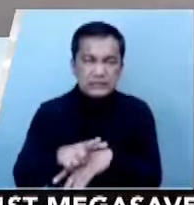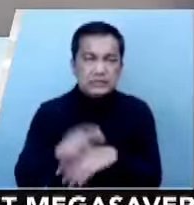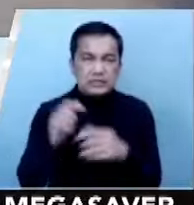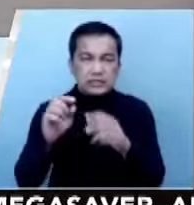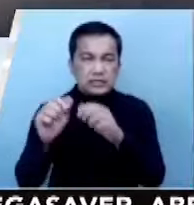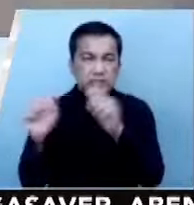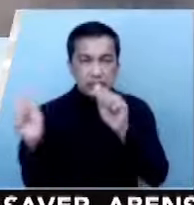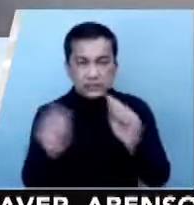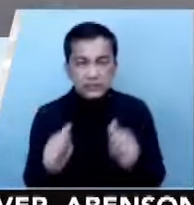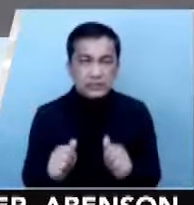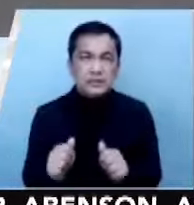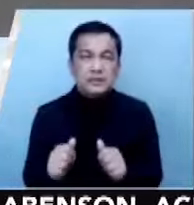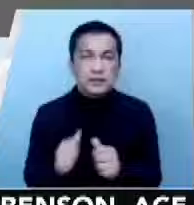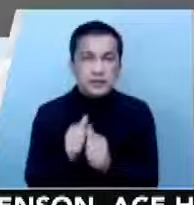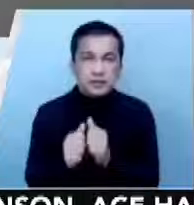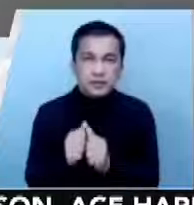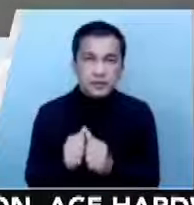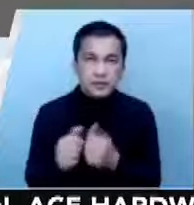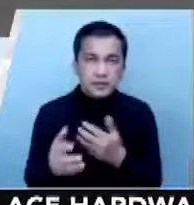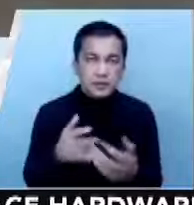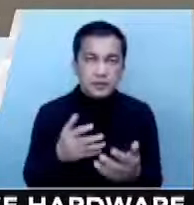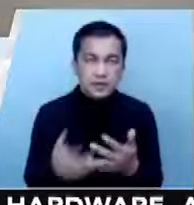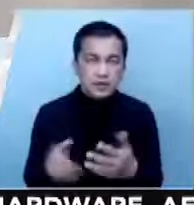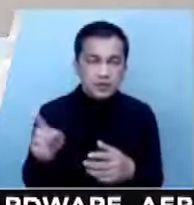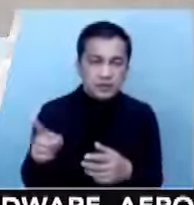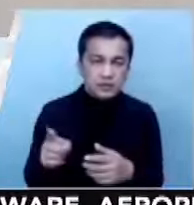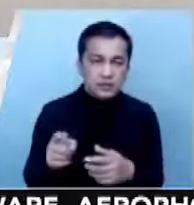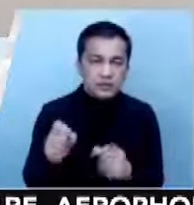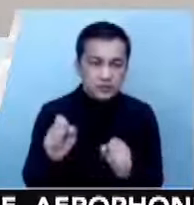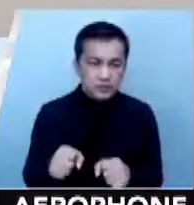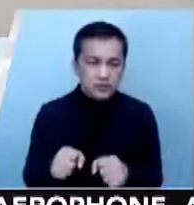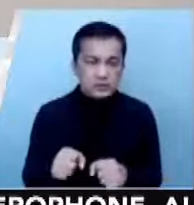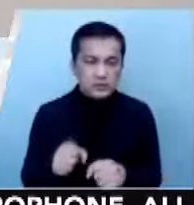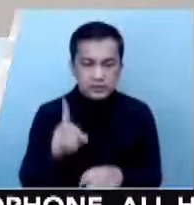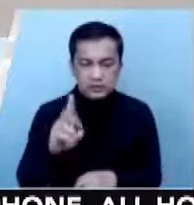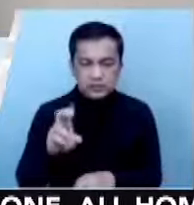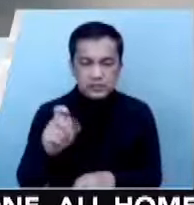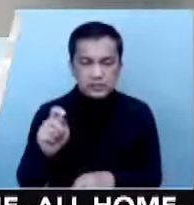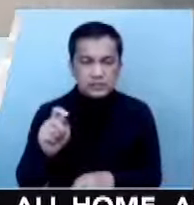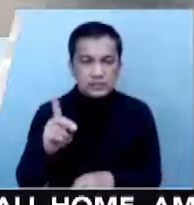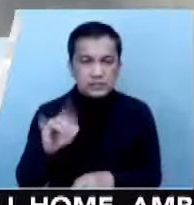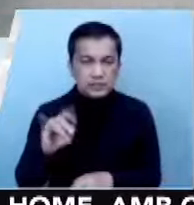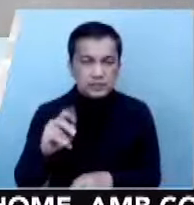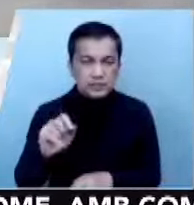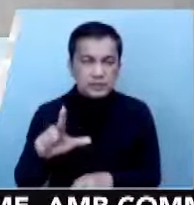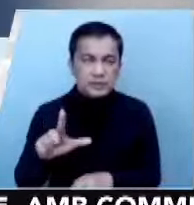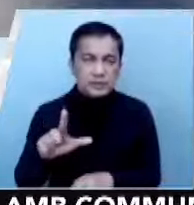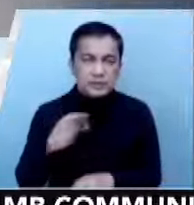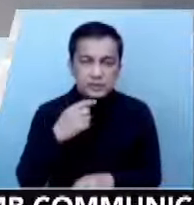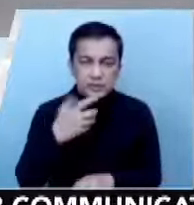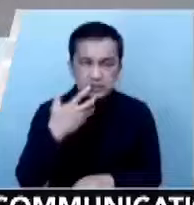Ibig sabihin, kahit walang ulan, posibleng magkaroon ng Dust Devil sa mainit at maaliwalas na